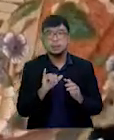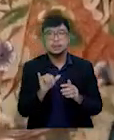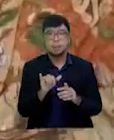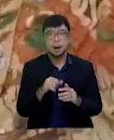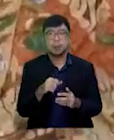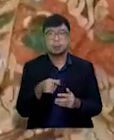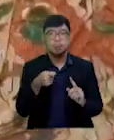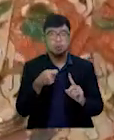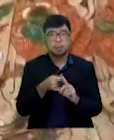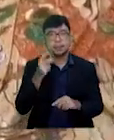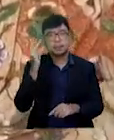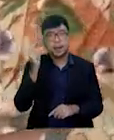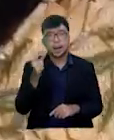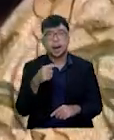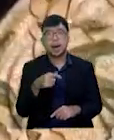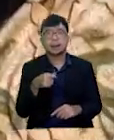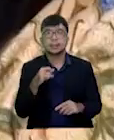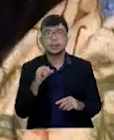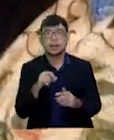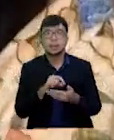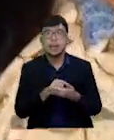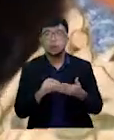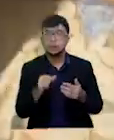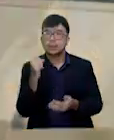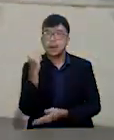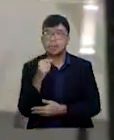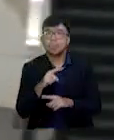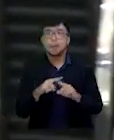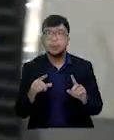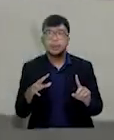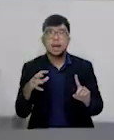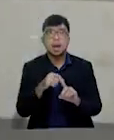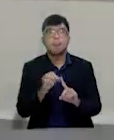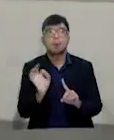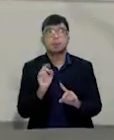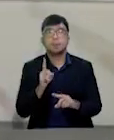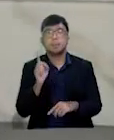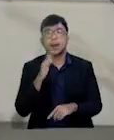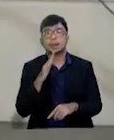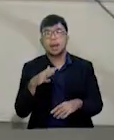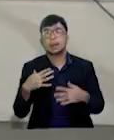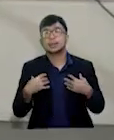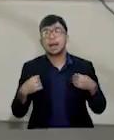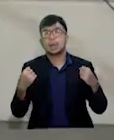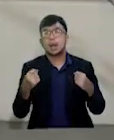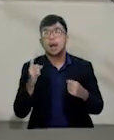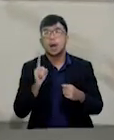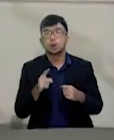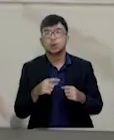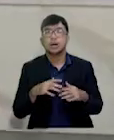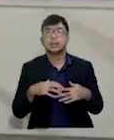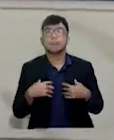berencana meski berstatus tersangka Putri belum ditahan karena alasan kesehatan sehingga perlu proses pemulihan selama tujuh